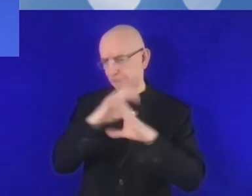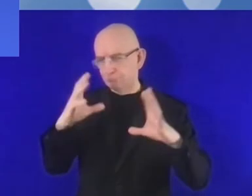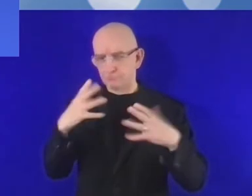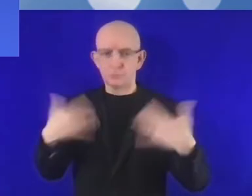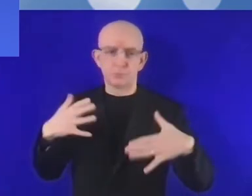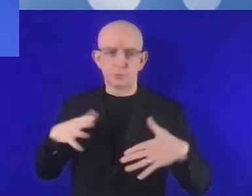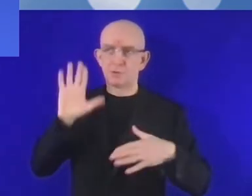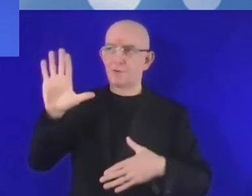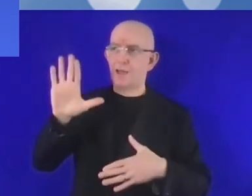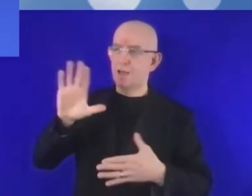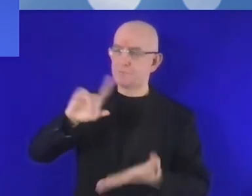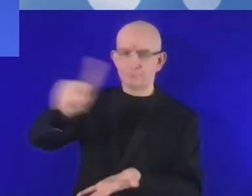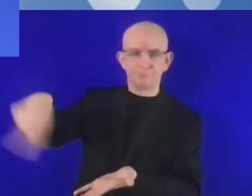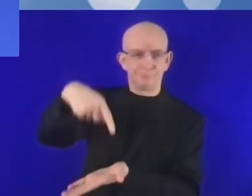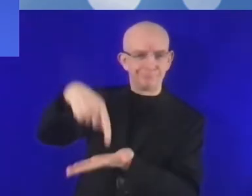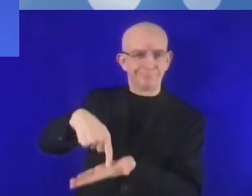أسماءهم في